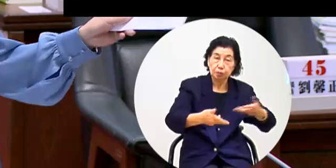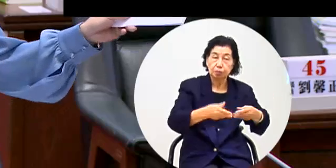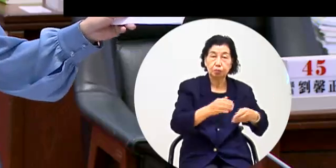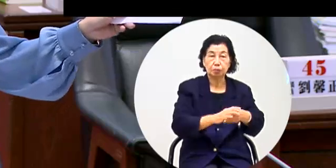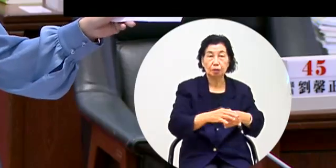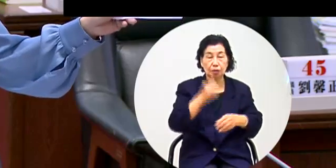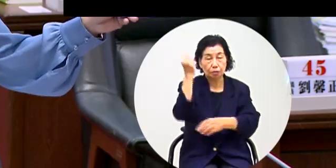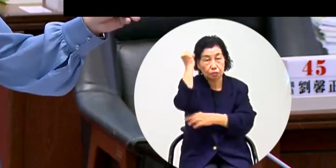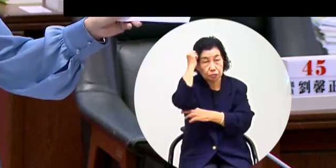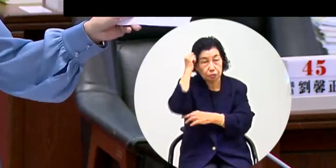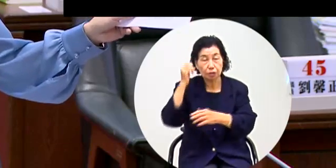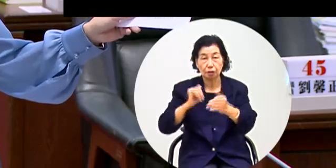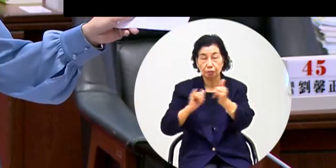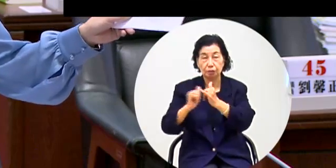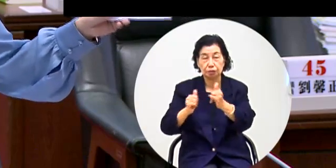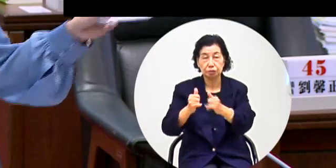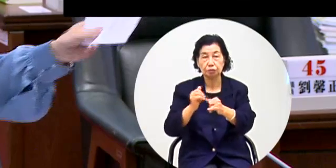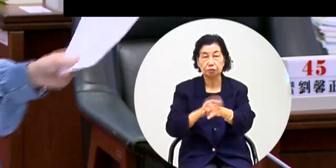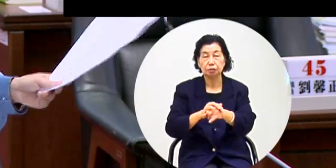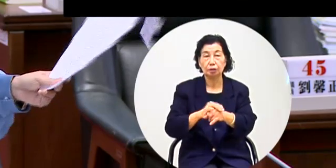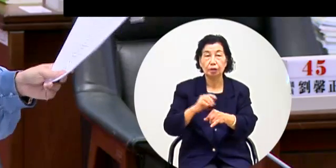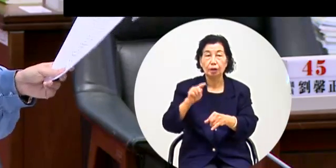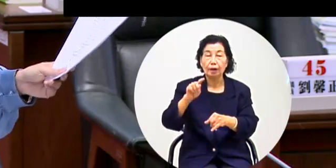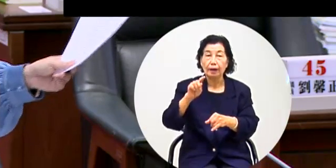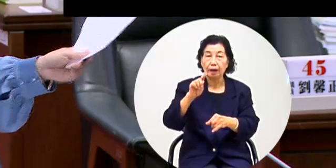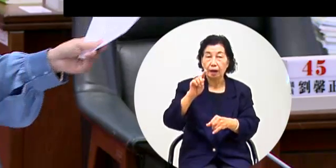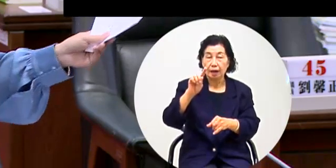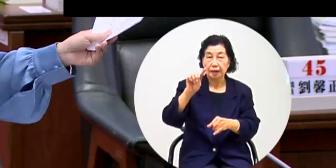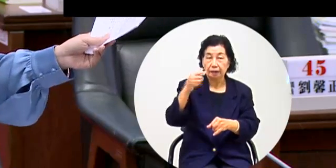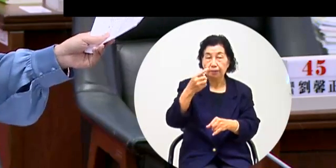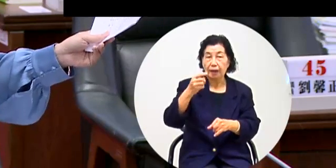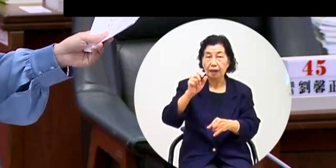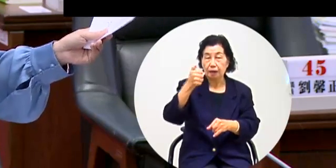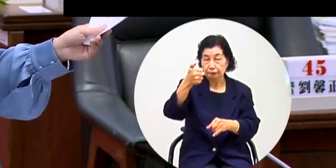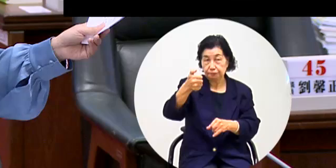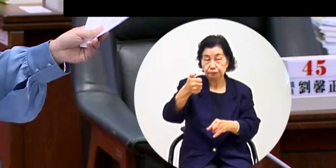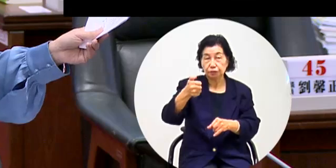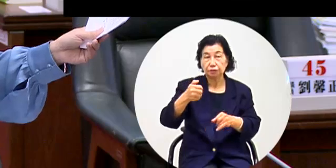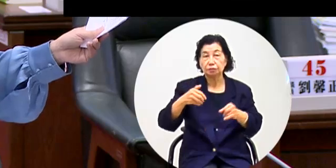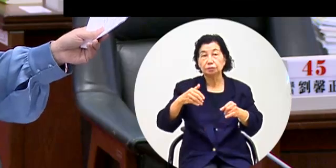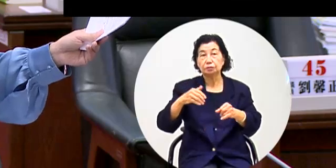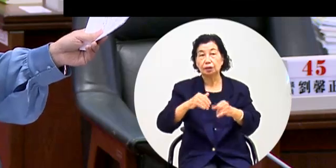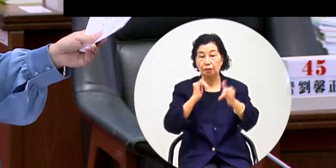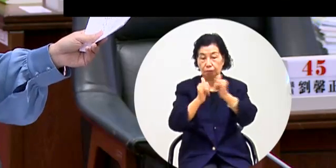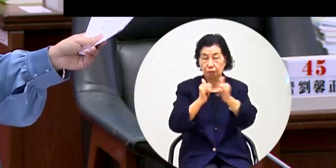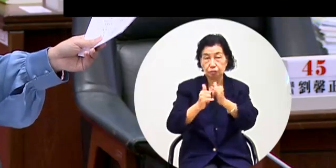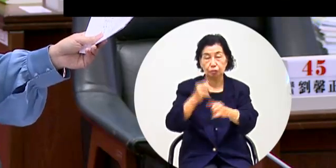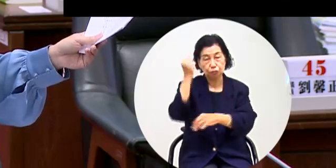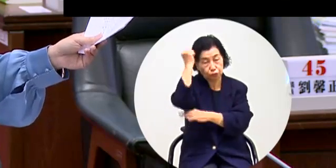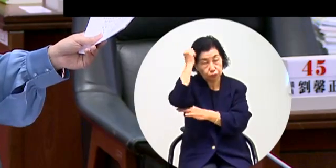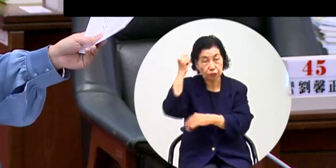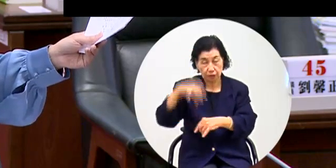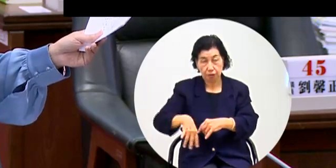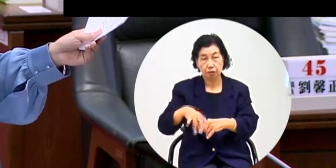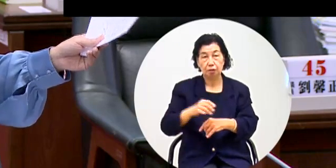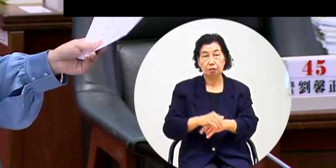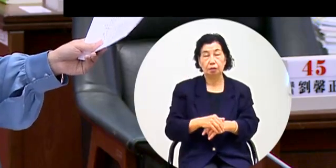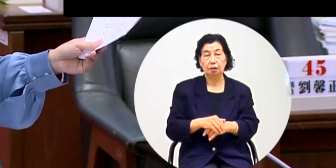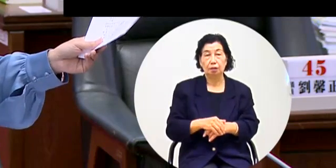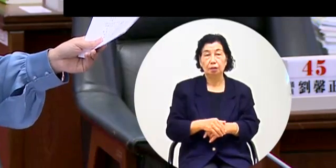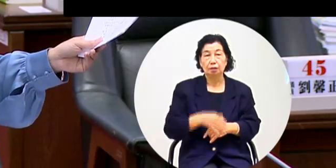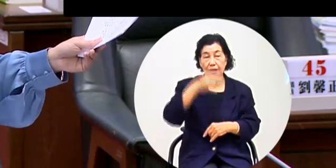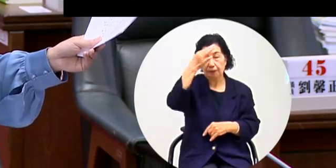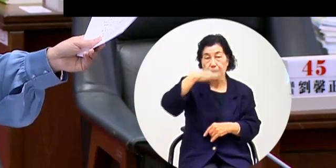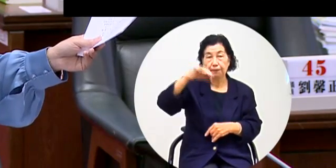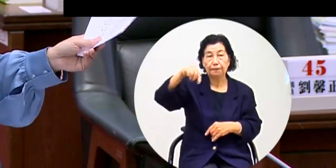做联署书在这里，那它主要的部分就在讲，就是说凤林路你到时候一定要把它迁到住宅区